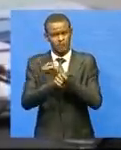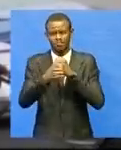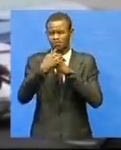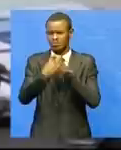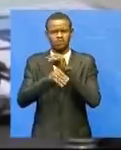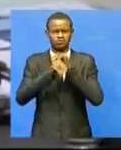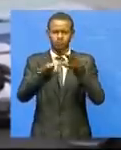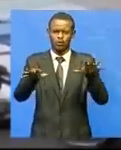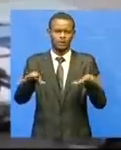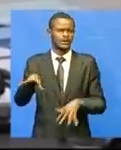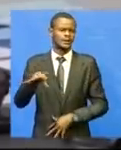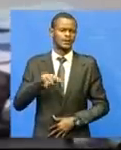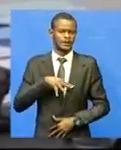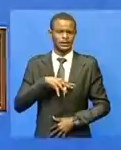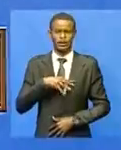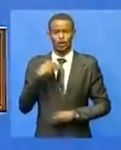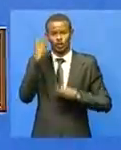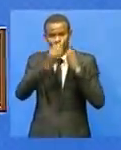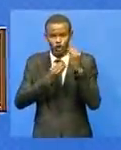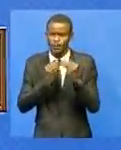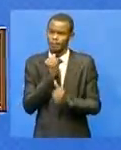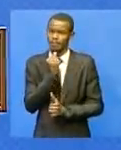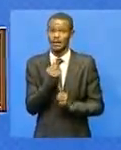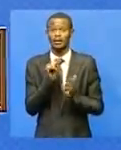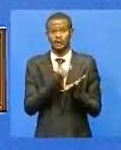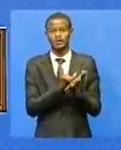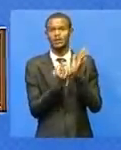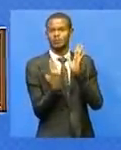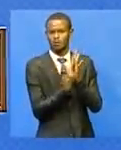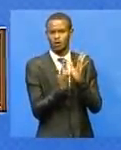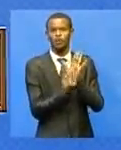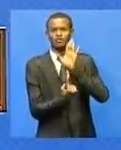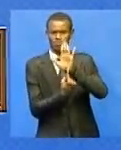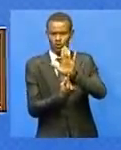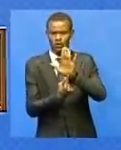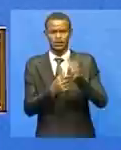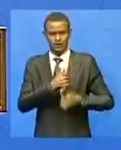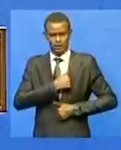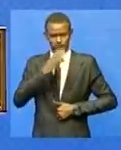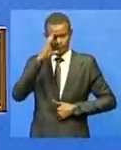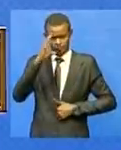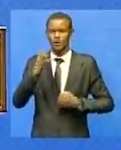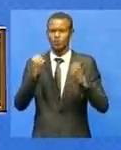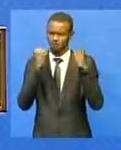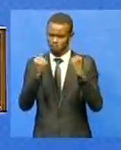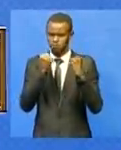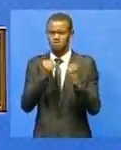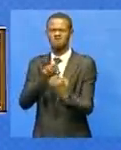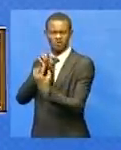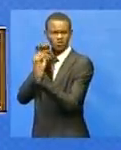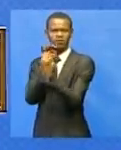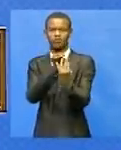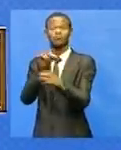de nos forces armées contre les groupes armés monte en puissance dans les provinces placées sous état de siège.